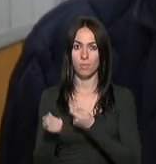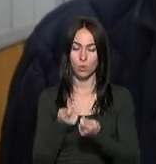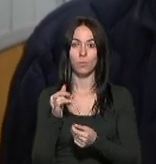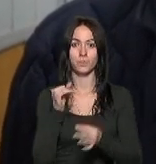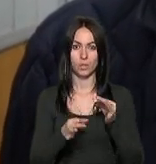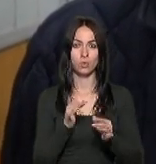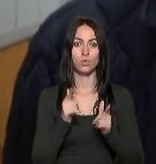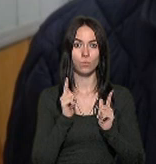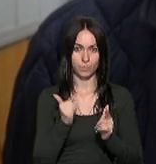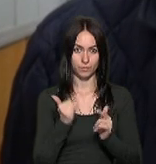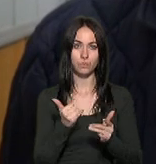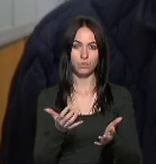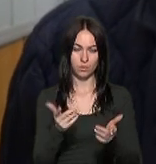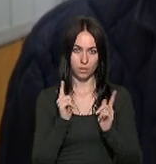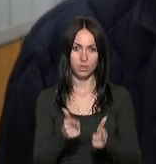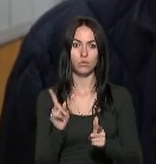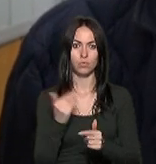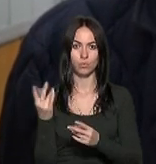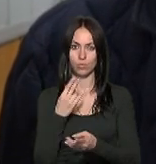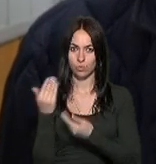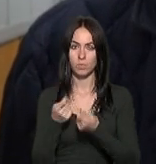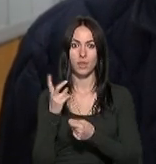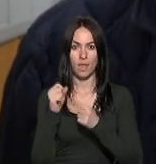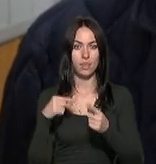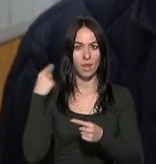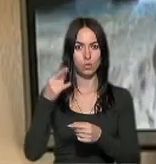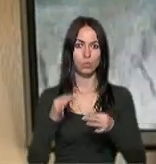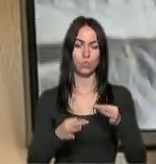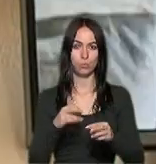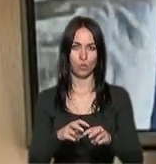прийняв сьогодні рішення, що їх необхідно допитати в наступному судовому засіданні.